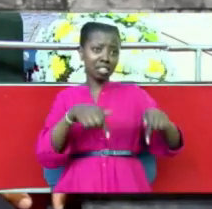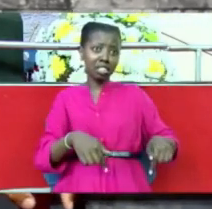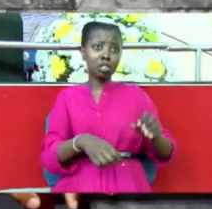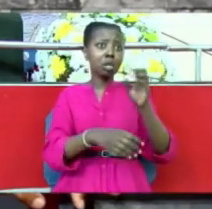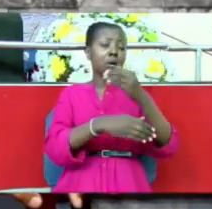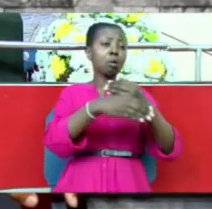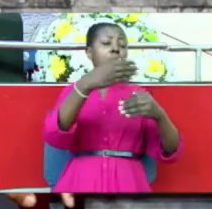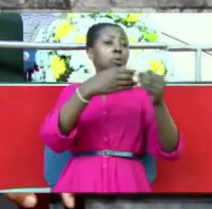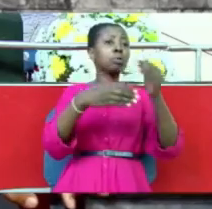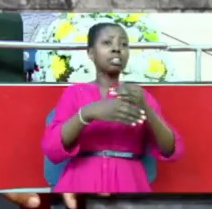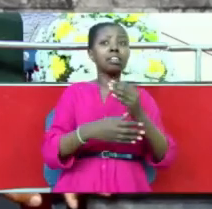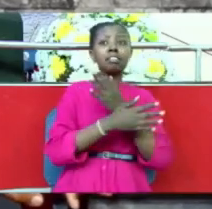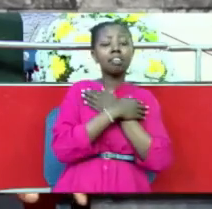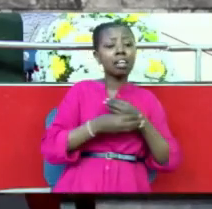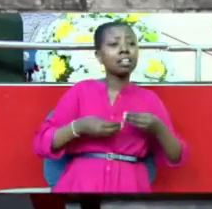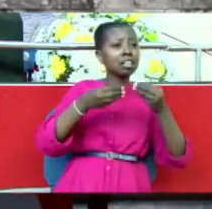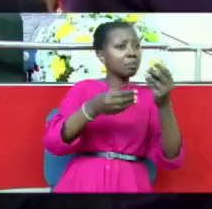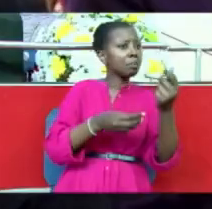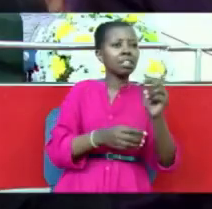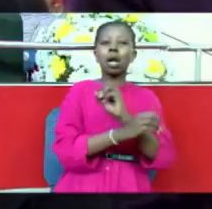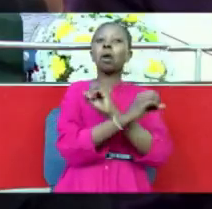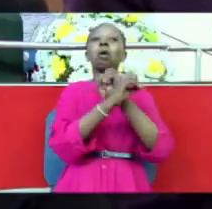Na anajua hivyo.